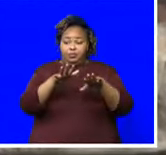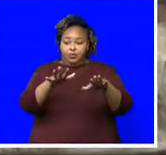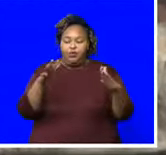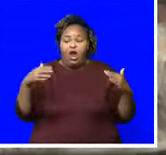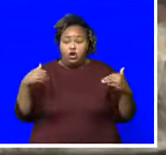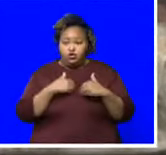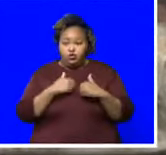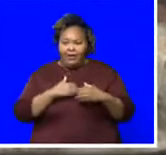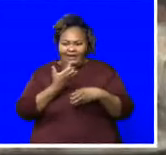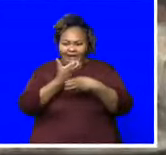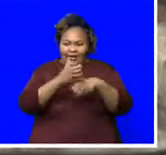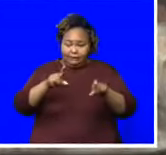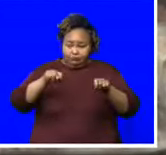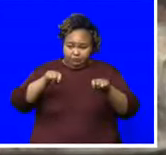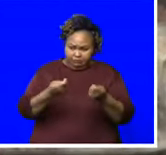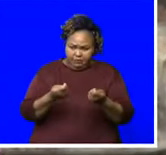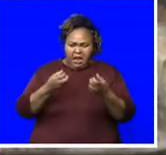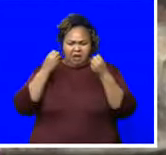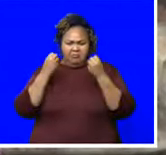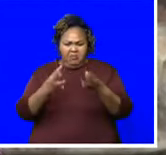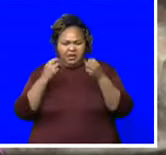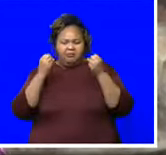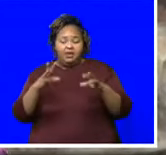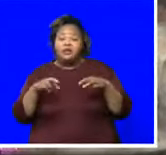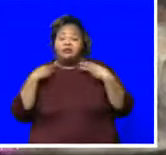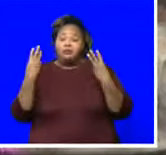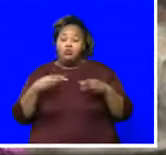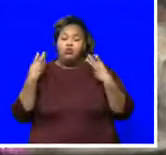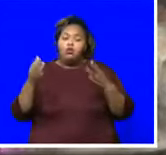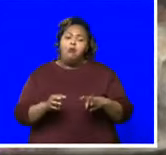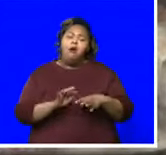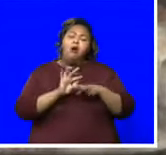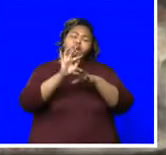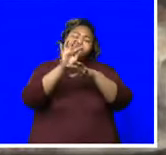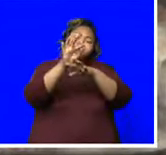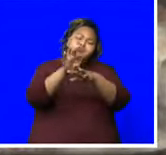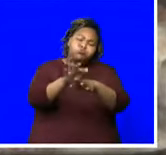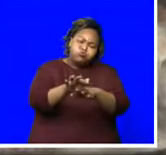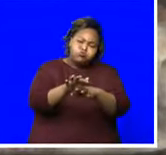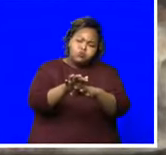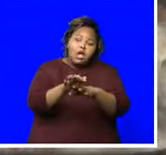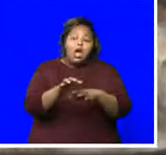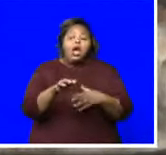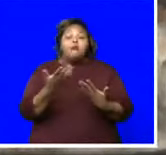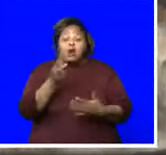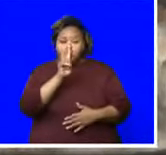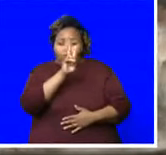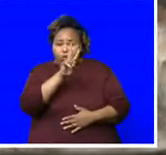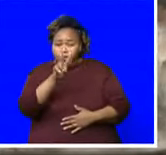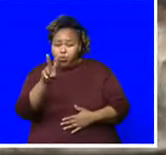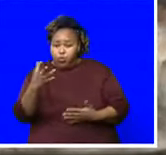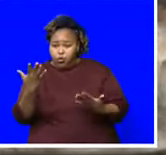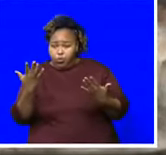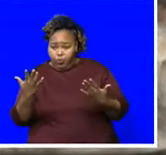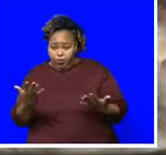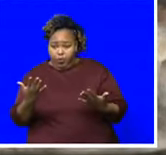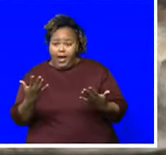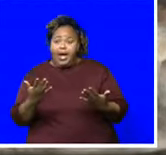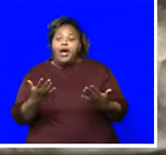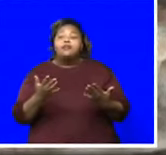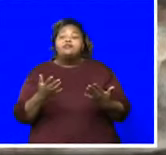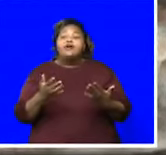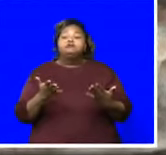ti imesa bathi ba enjoy ba understand ukuthi live lisuka